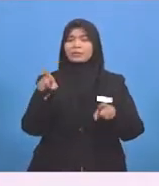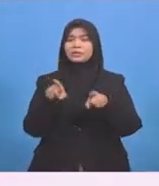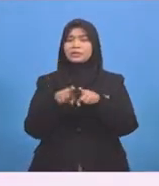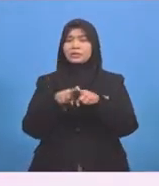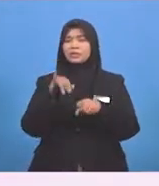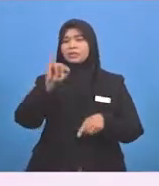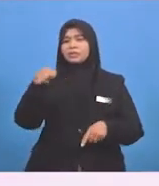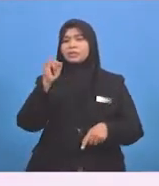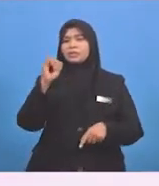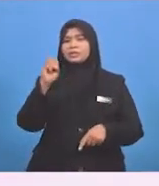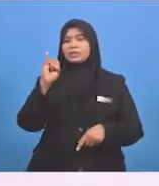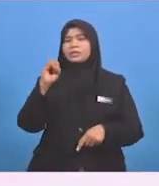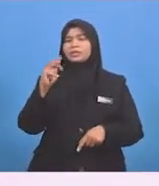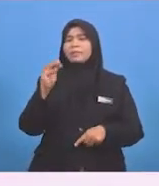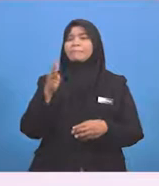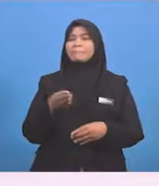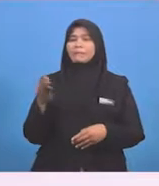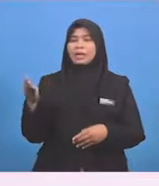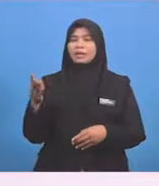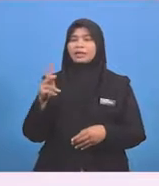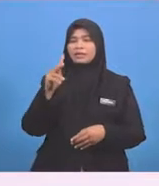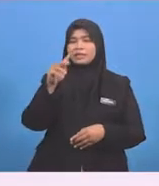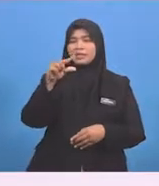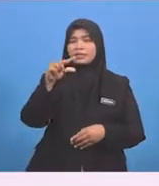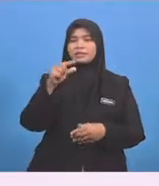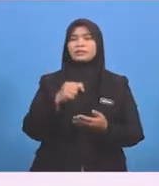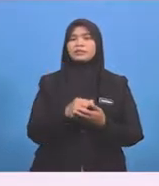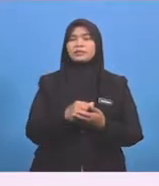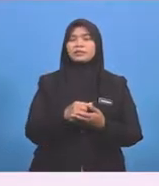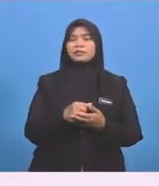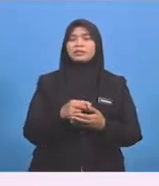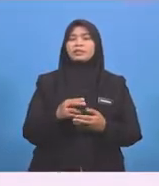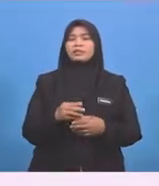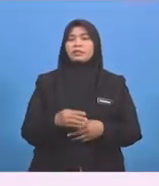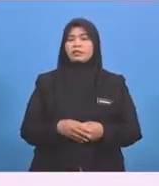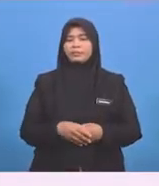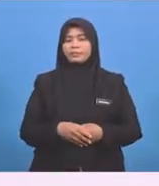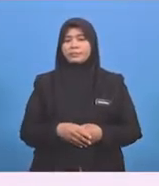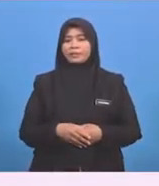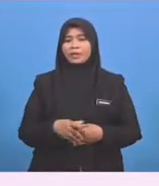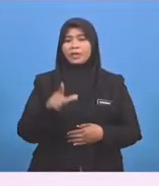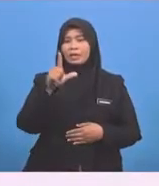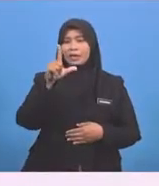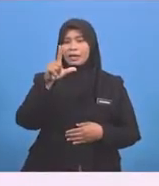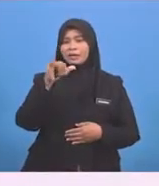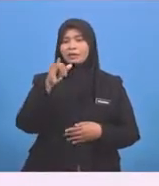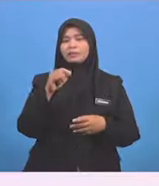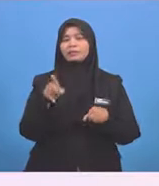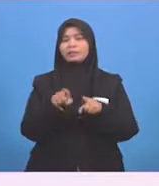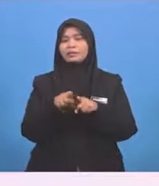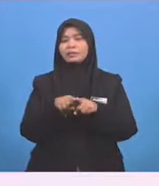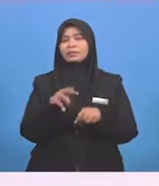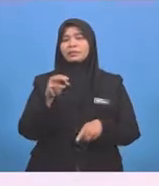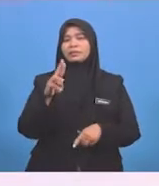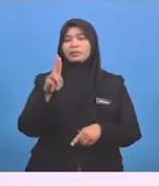jisim dengan unit kilogram. Maka, unit haba pendam tentu L adalah joule